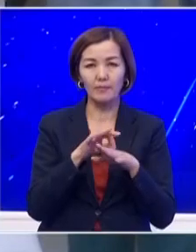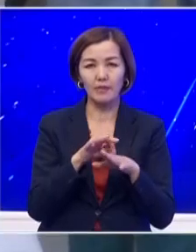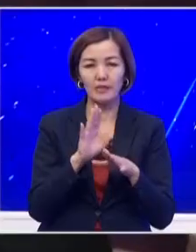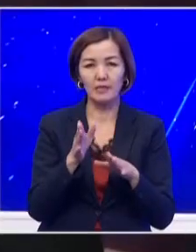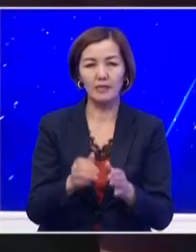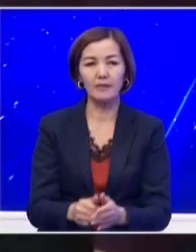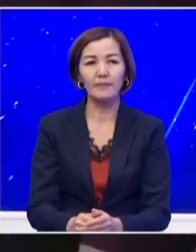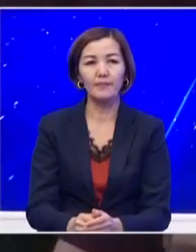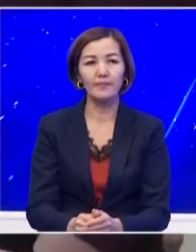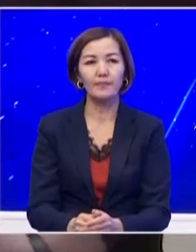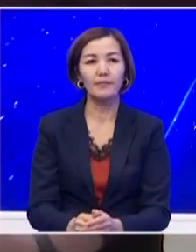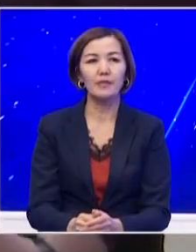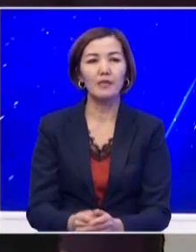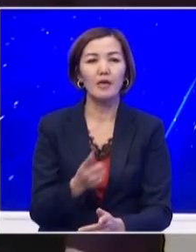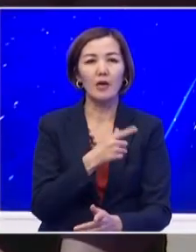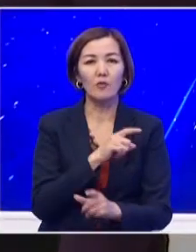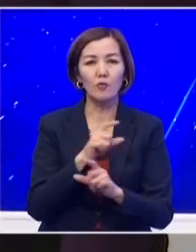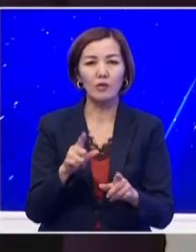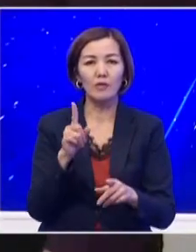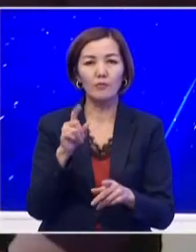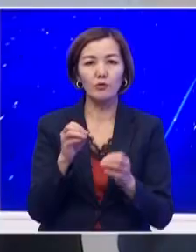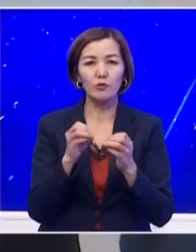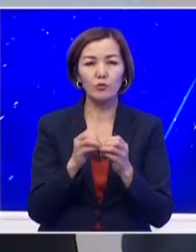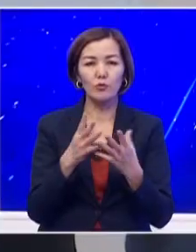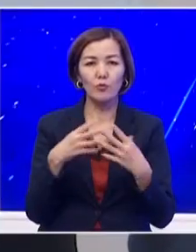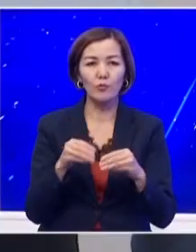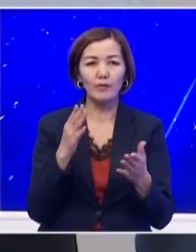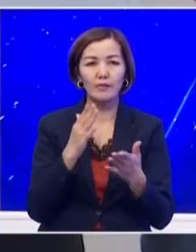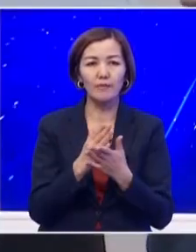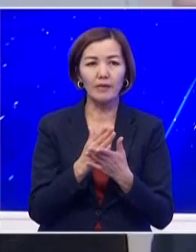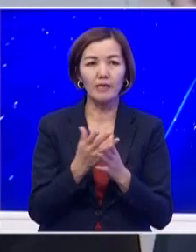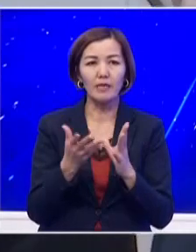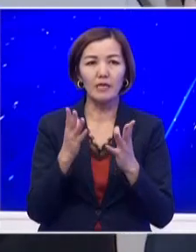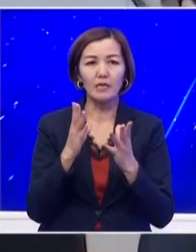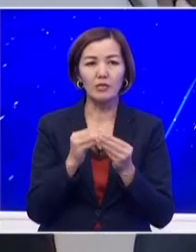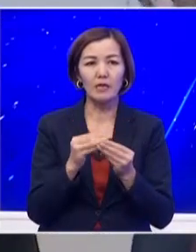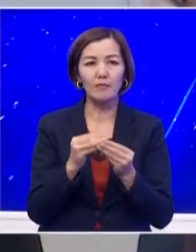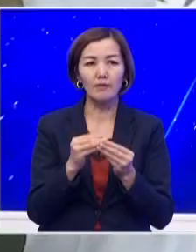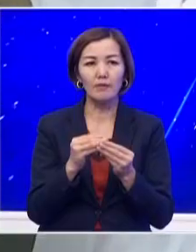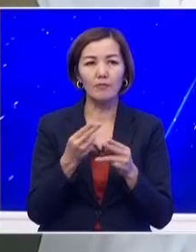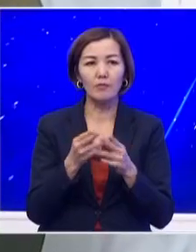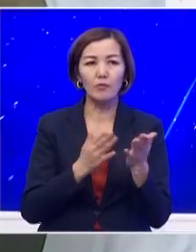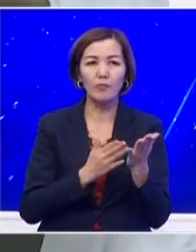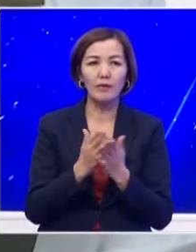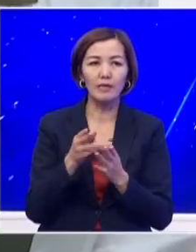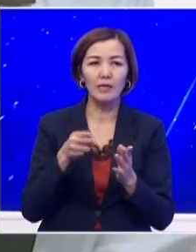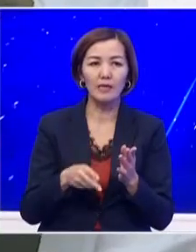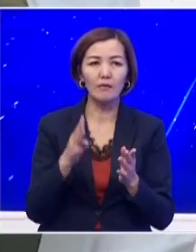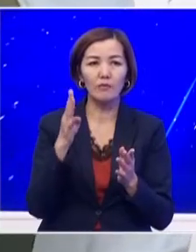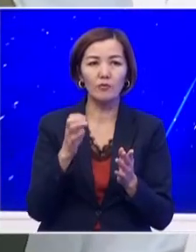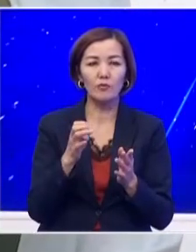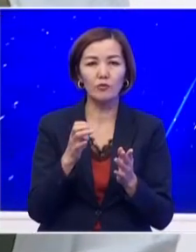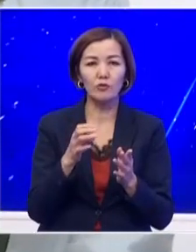ыңғайлы. Аталмыш ауруханада 110 отбасы дәрігері жұмыс істейді. Жалпы бұл бағытқа 2400-ге жуық